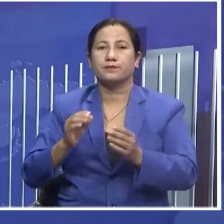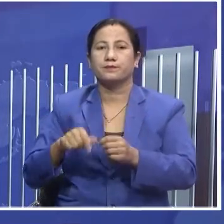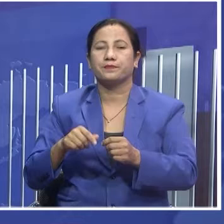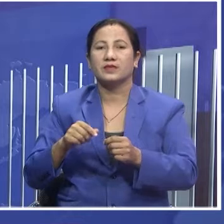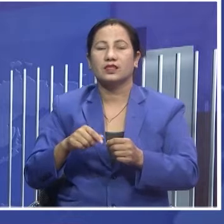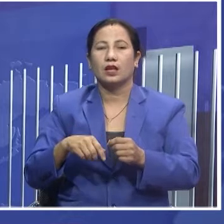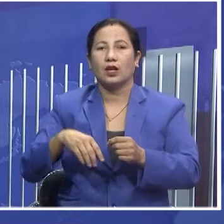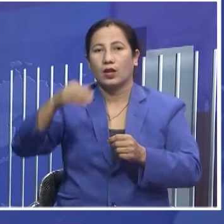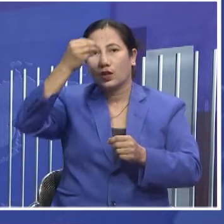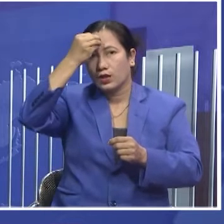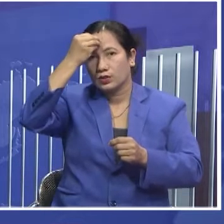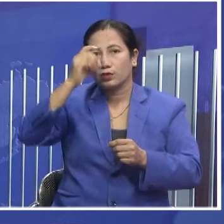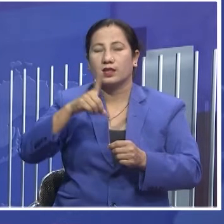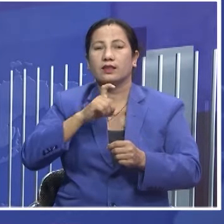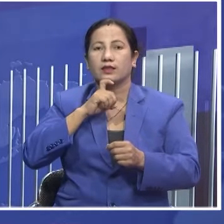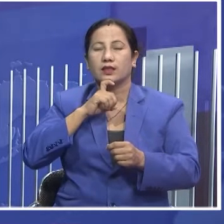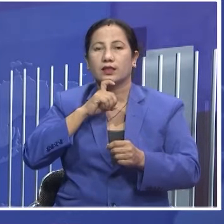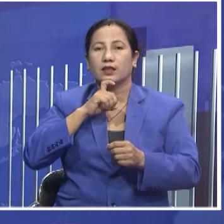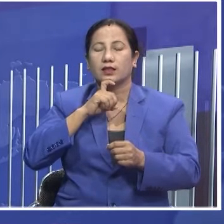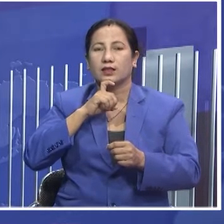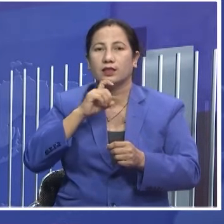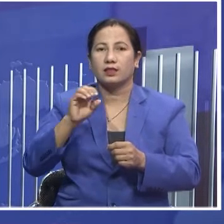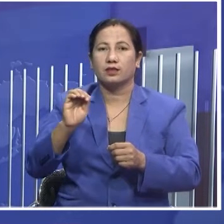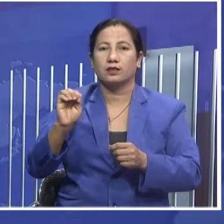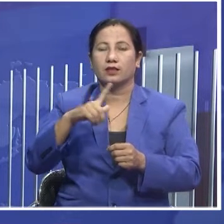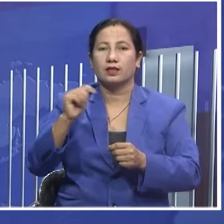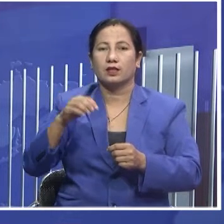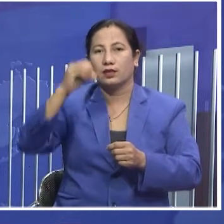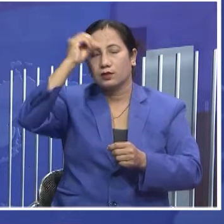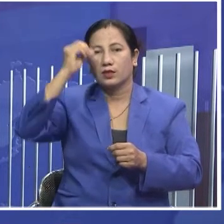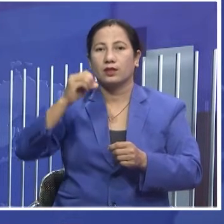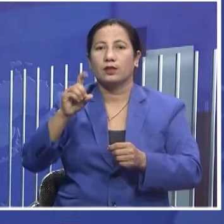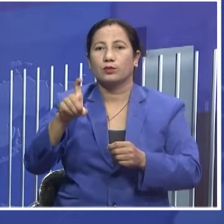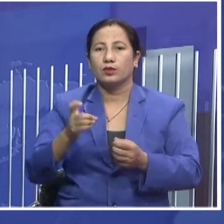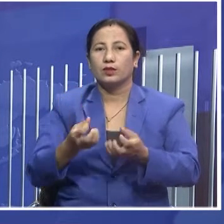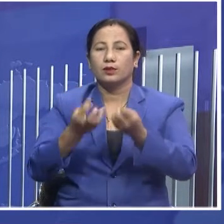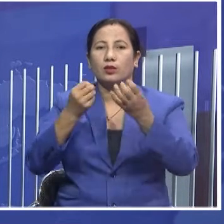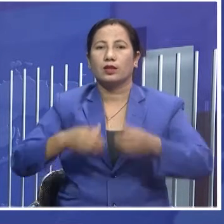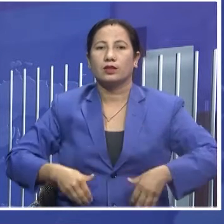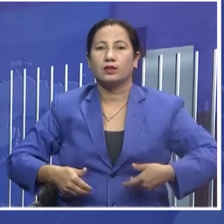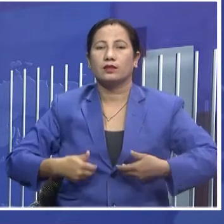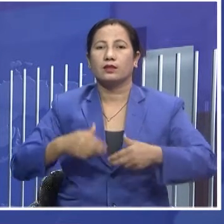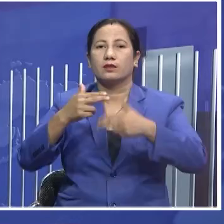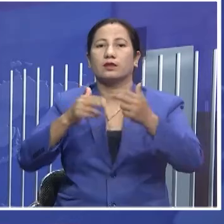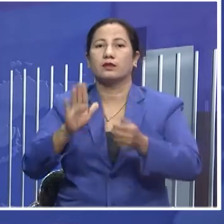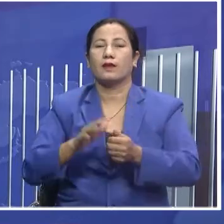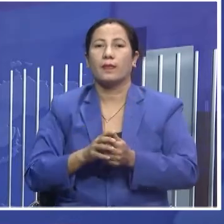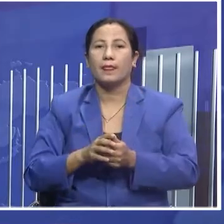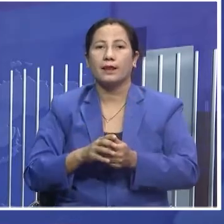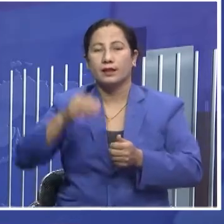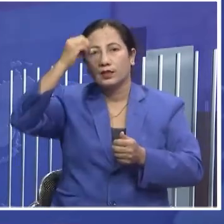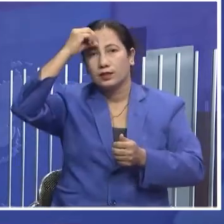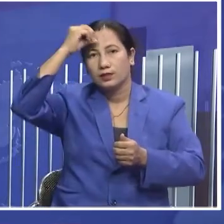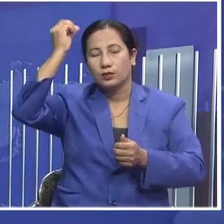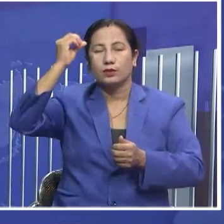आज असोज 1 गते संक्रान्तिका दिन सुदूरपश्चिम प्रदेशमा बुढी पोल्ने पर्व धुमधामका साथ मनाइँदैछ।